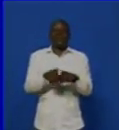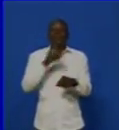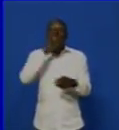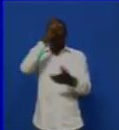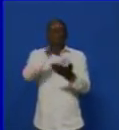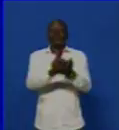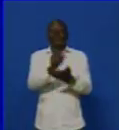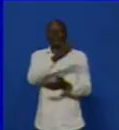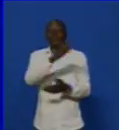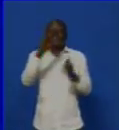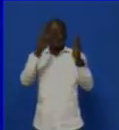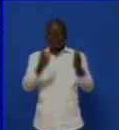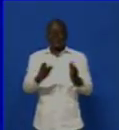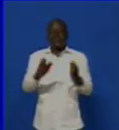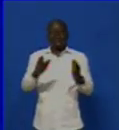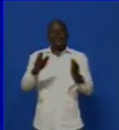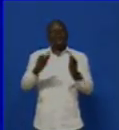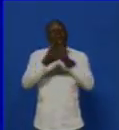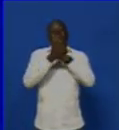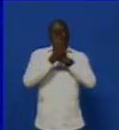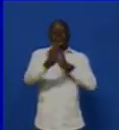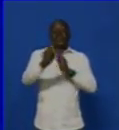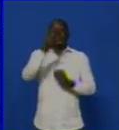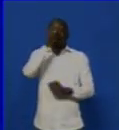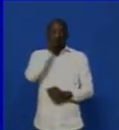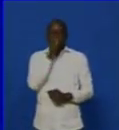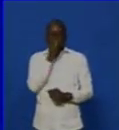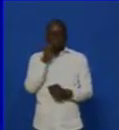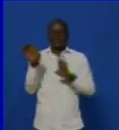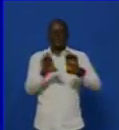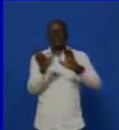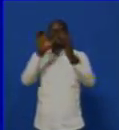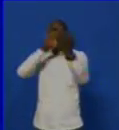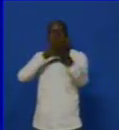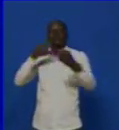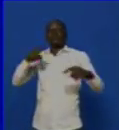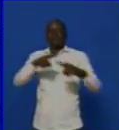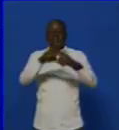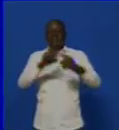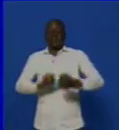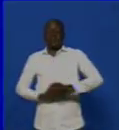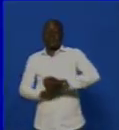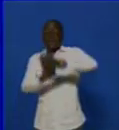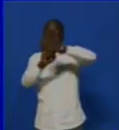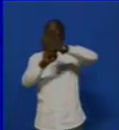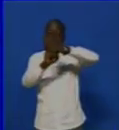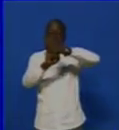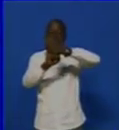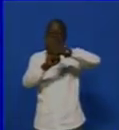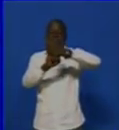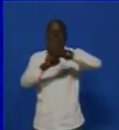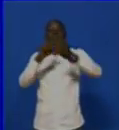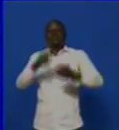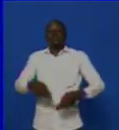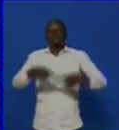Burkinabés sur la capacité de la Grande Muette à faire face aux défis sécuritaires. Cela a été rendu